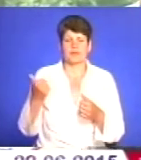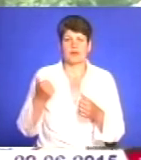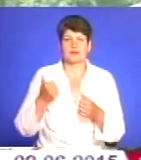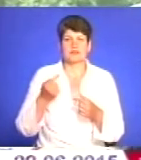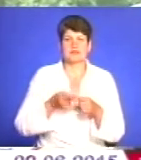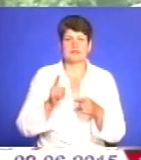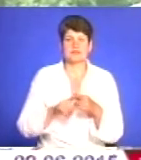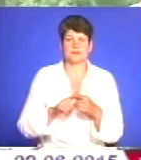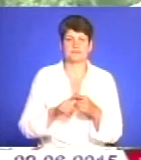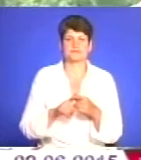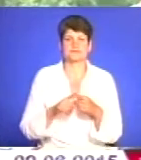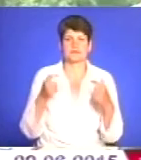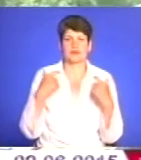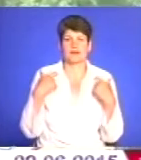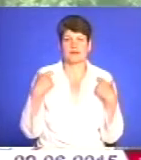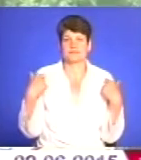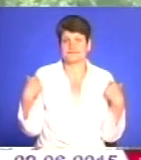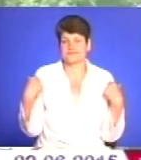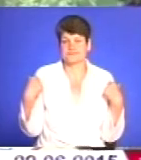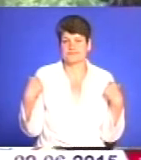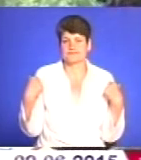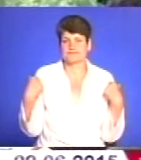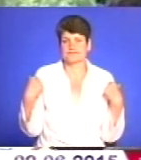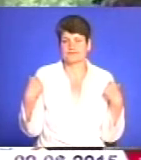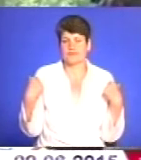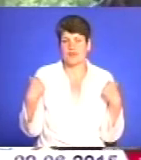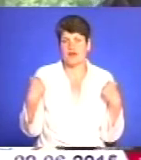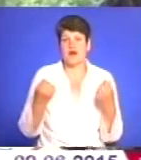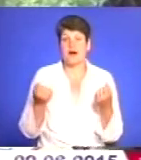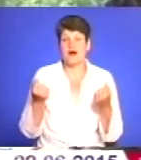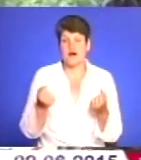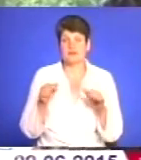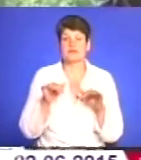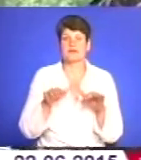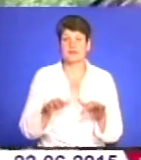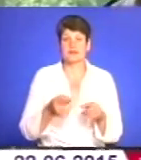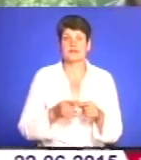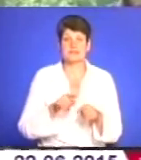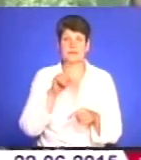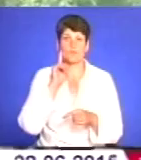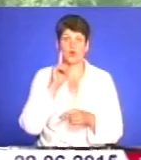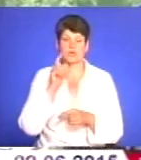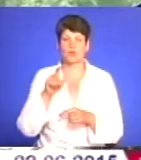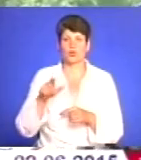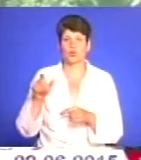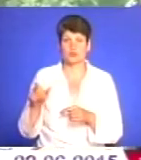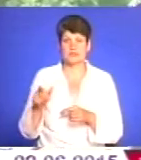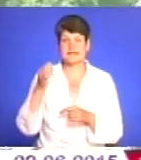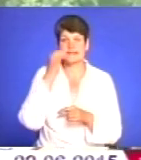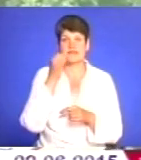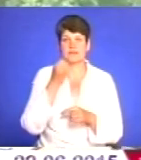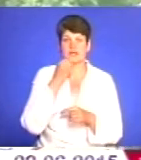та регалями, а безпосередня дія, а ці молоді люди